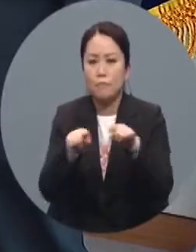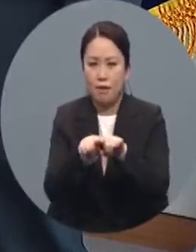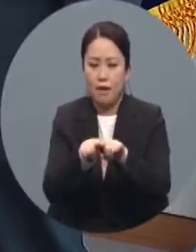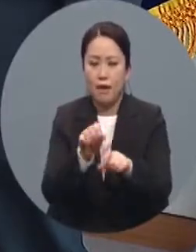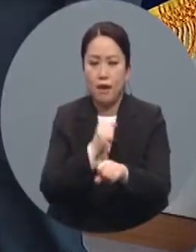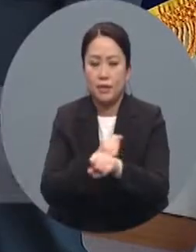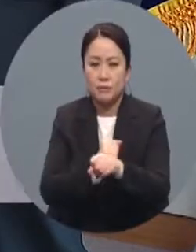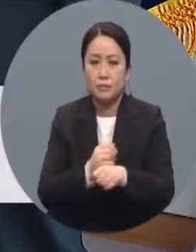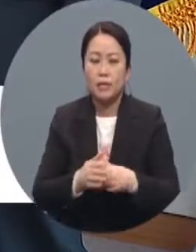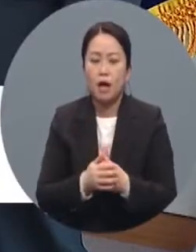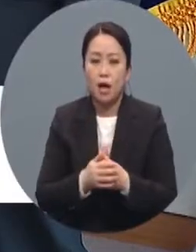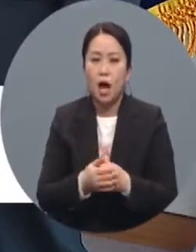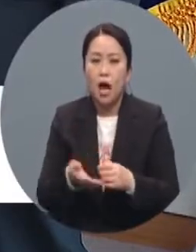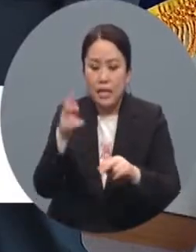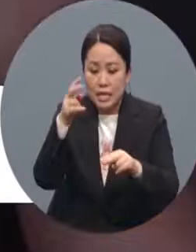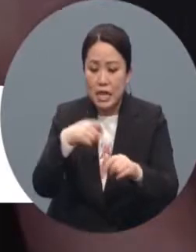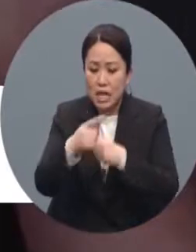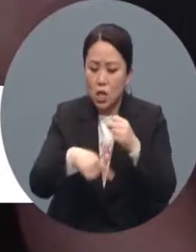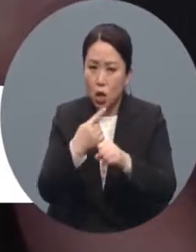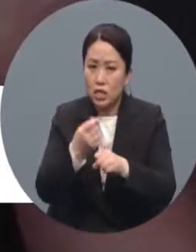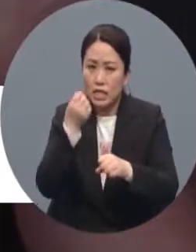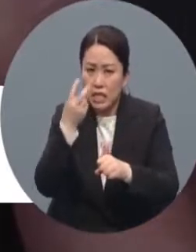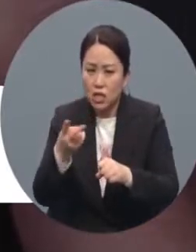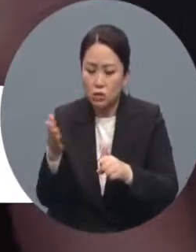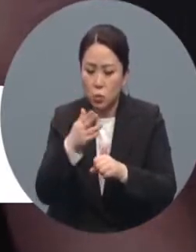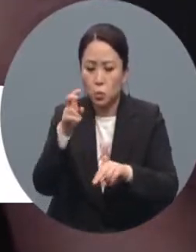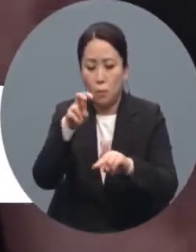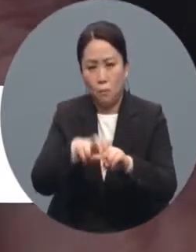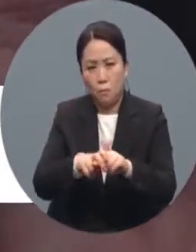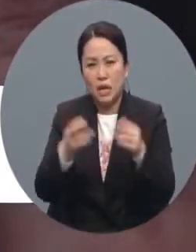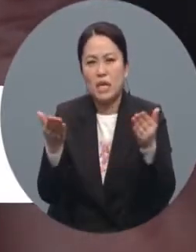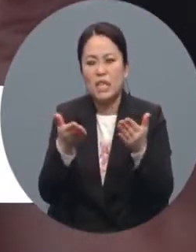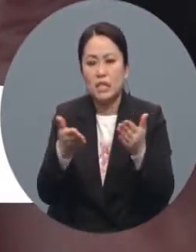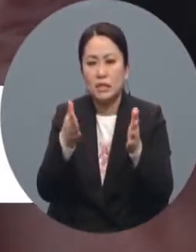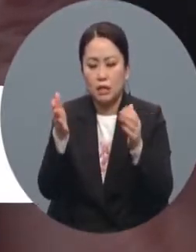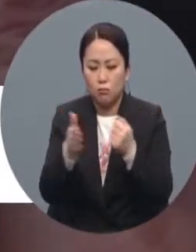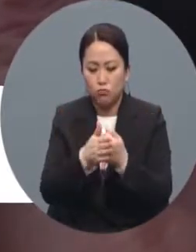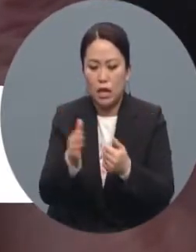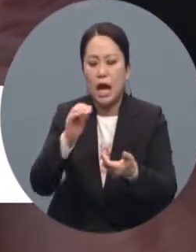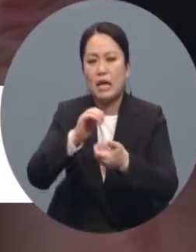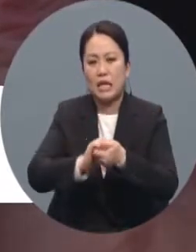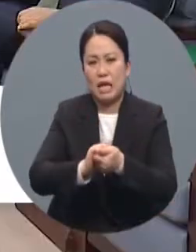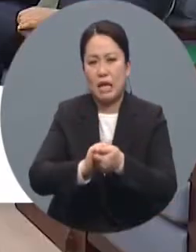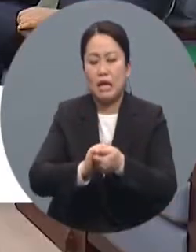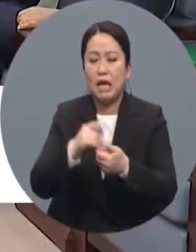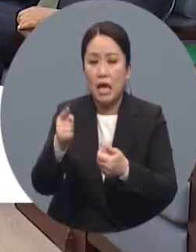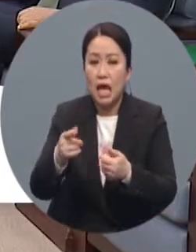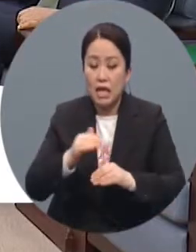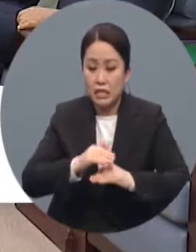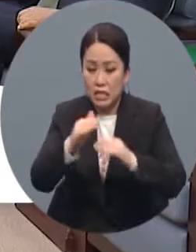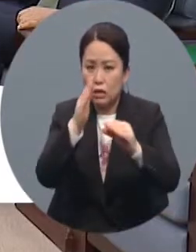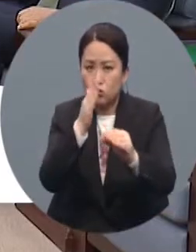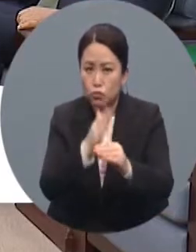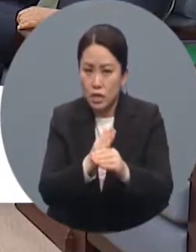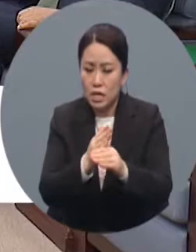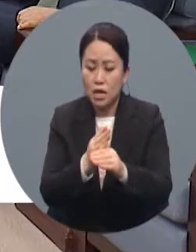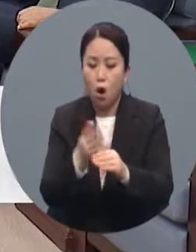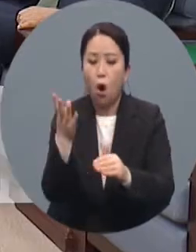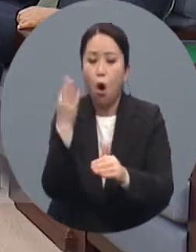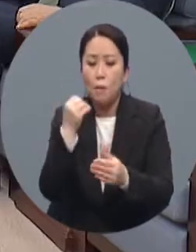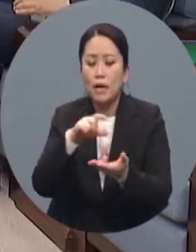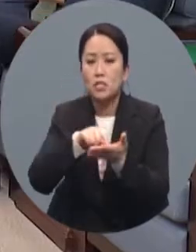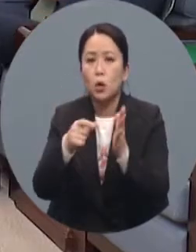남은 보궐 임기는 시장으로서 분명한 한계가 될 수밖에 없습니다. 진행 중인 현안들을 얼마나 안정감